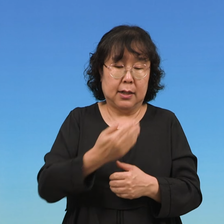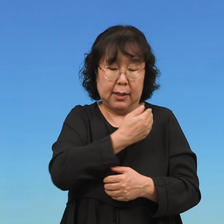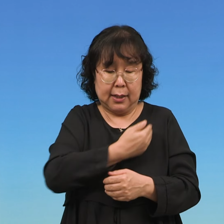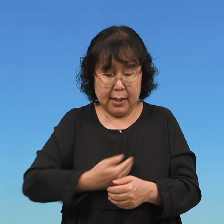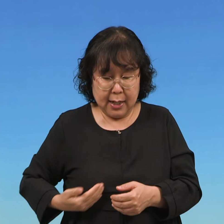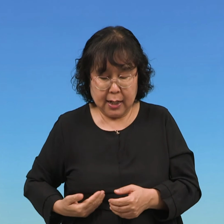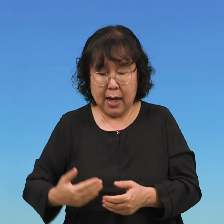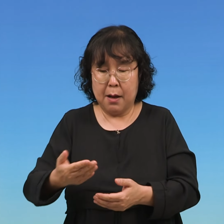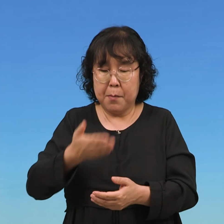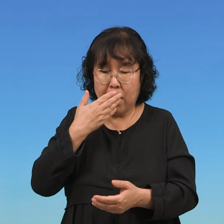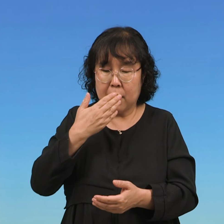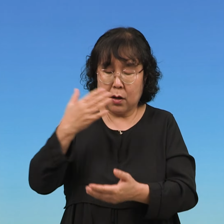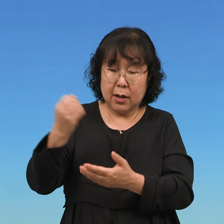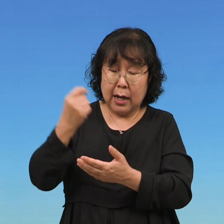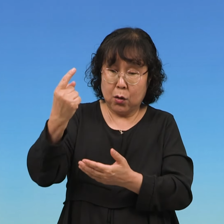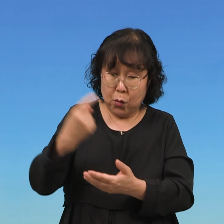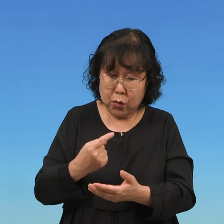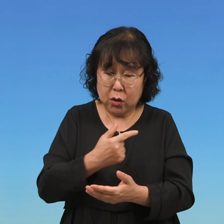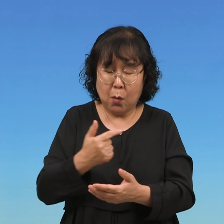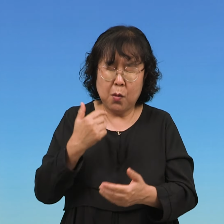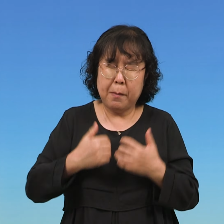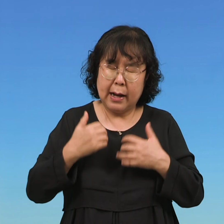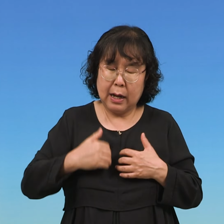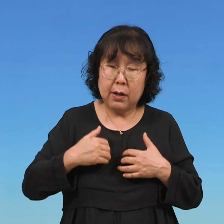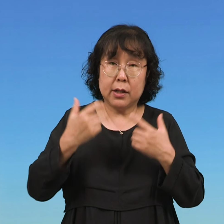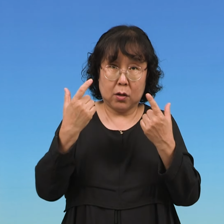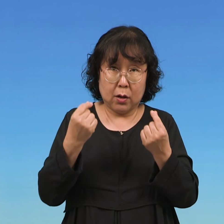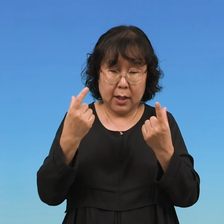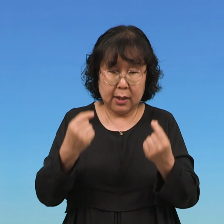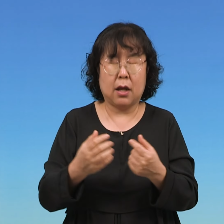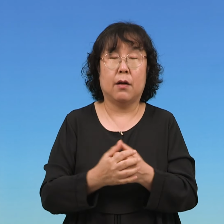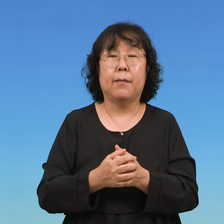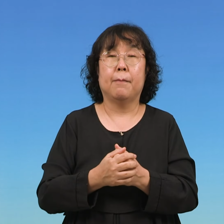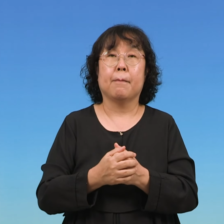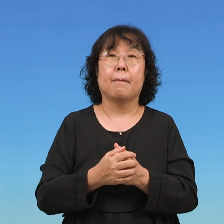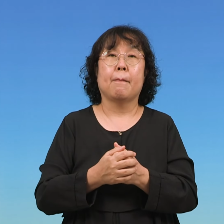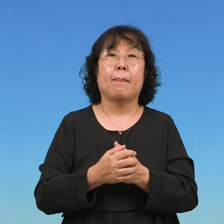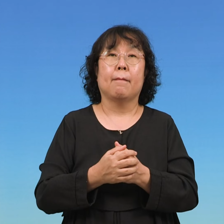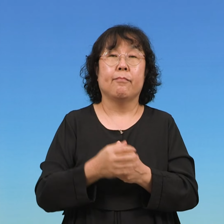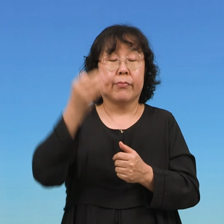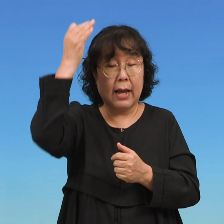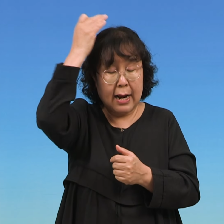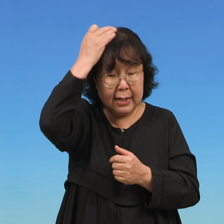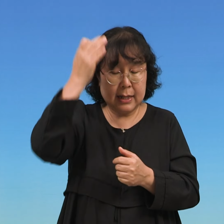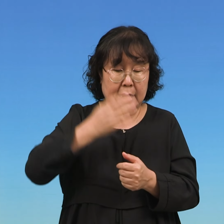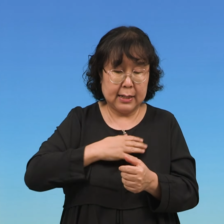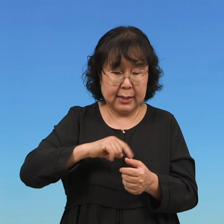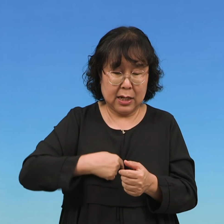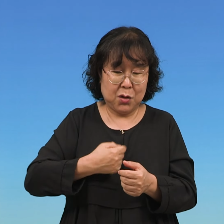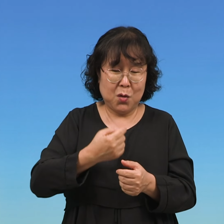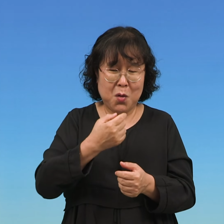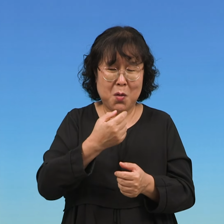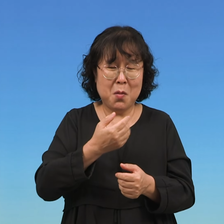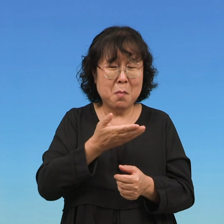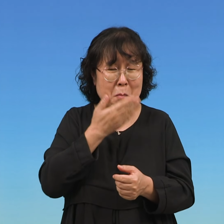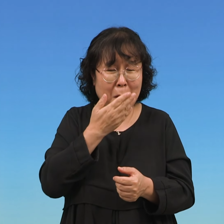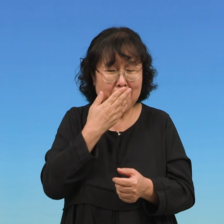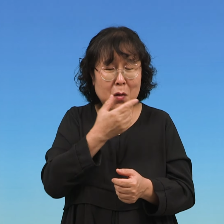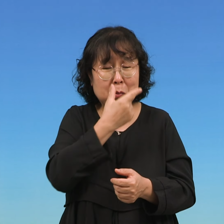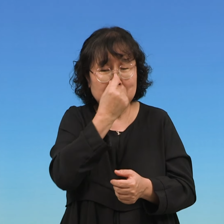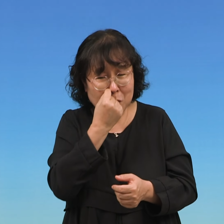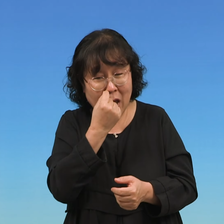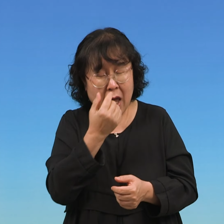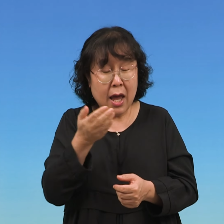것을 갖고는 이게 얼마나 그 반가웠겠습니까 그런데 엘리사가 자기도 지금 먹을게 궁한 상황에서